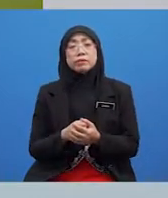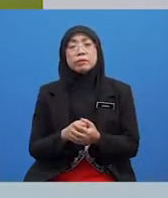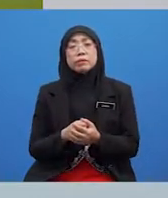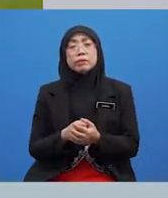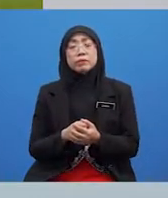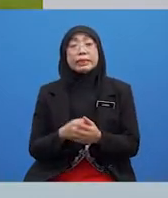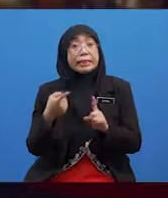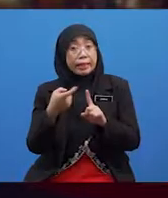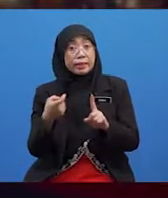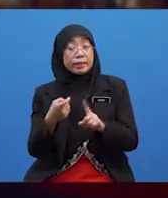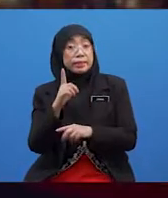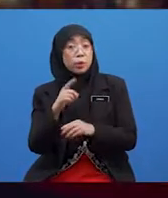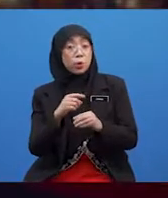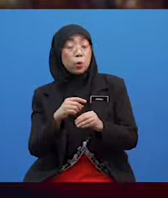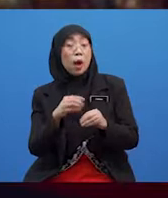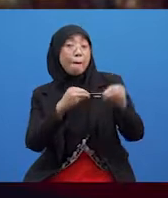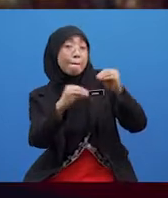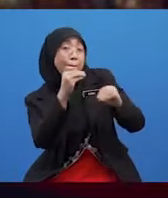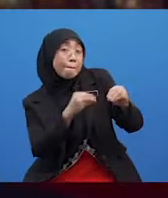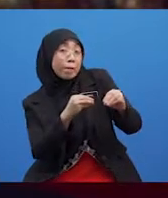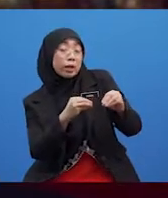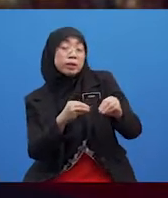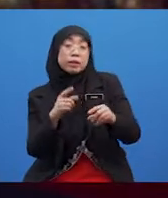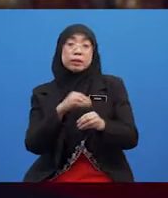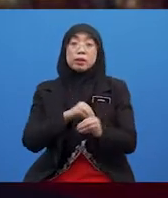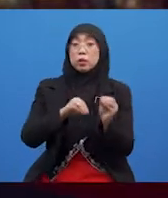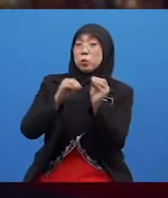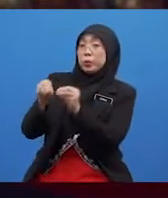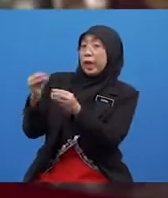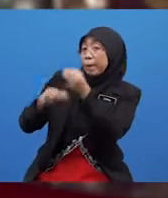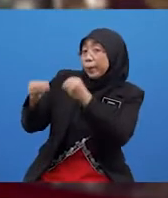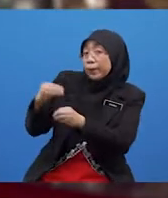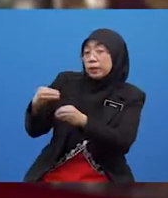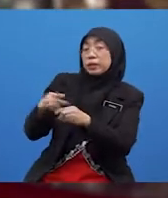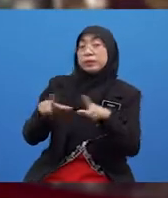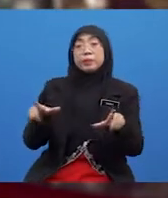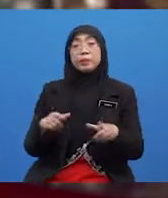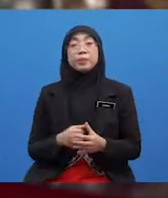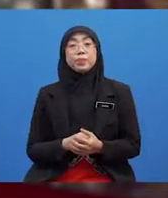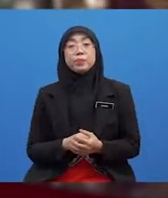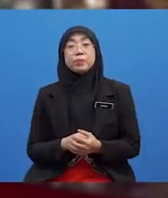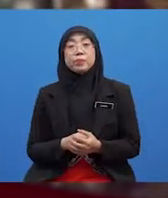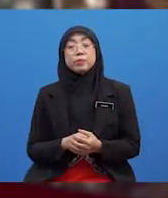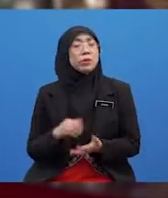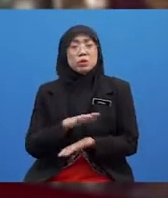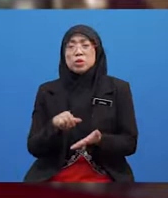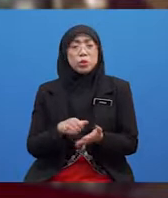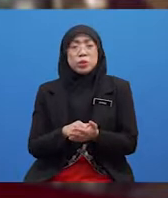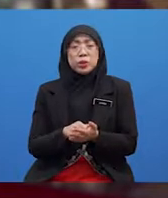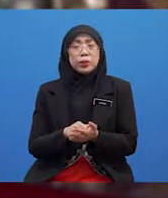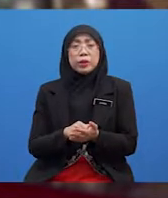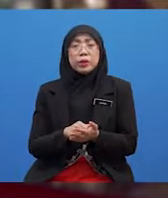Para pelajar sekalian, konsistensi pergerakan. 1. Sistem